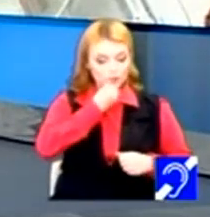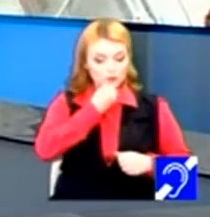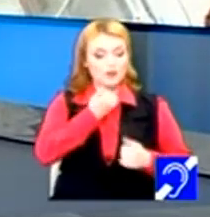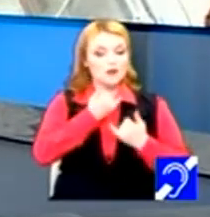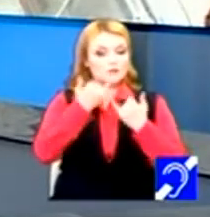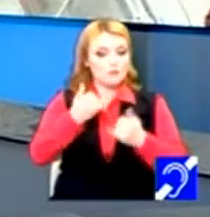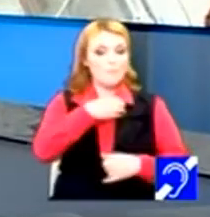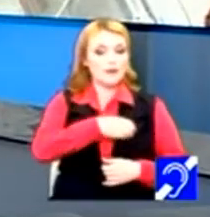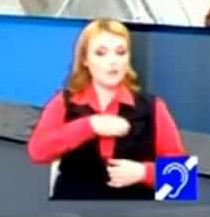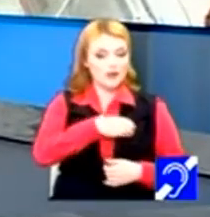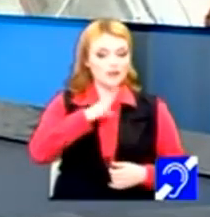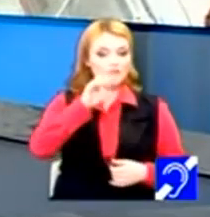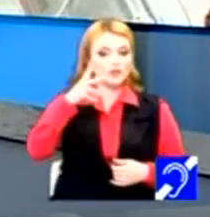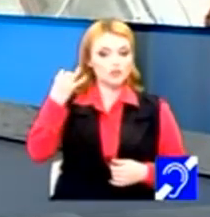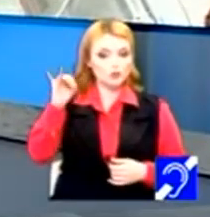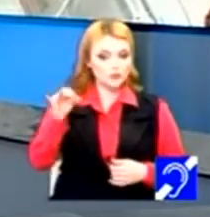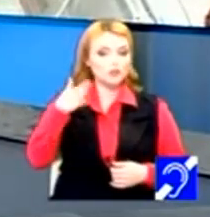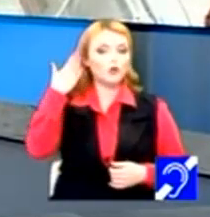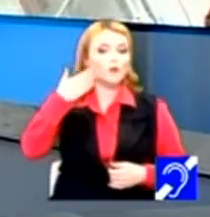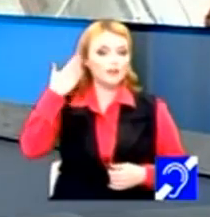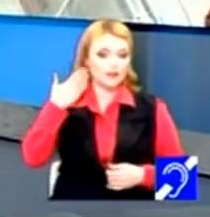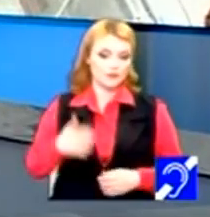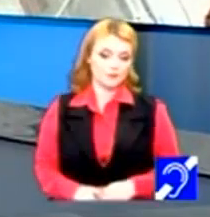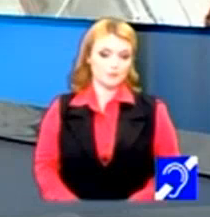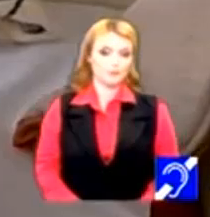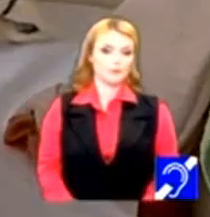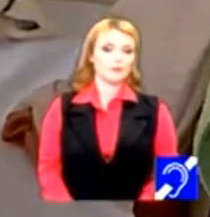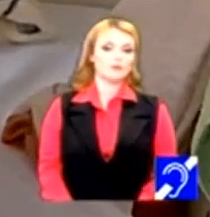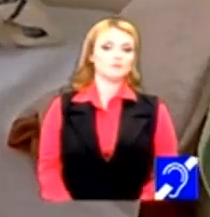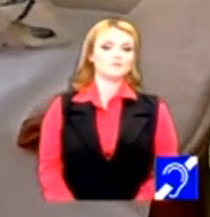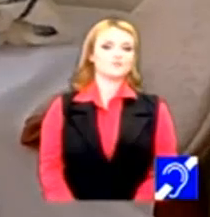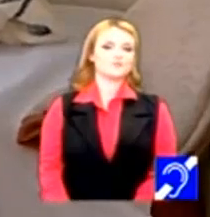care a mai ajutat și în trecut unitatea spitalicească.